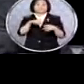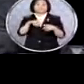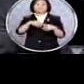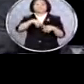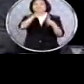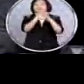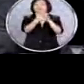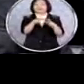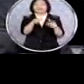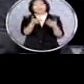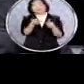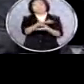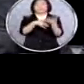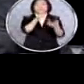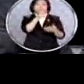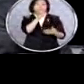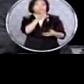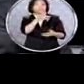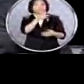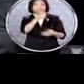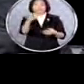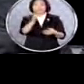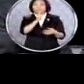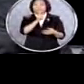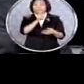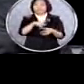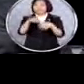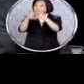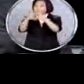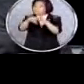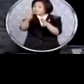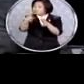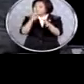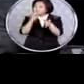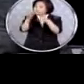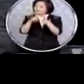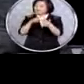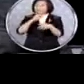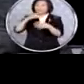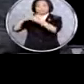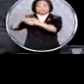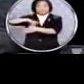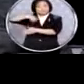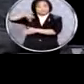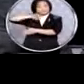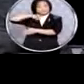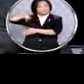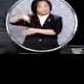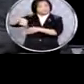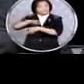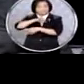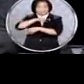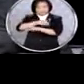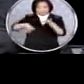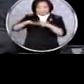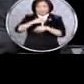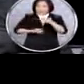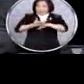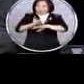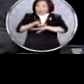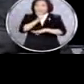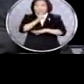商会用流利的英文发表演讲，面对美国人，你们两位从两岸关系谈到台湾的经济发展，充分展